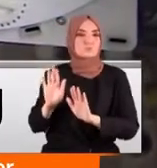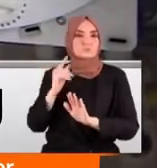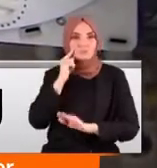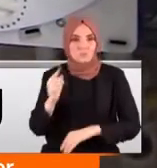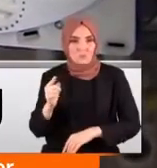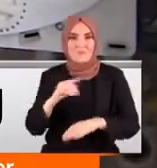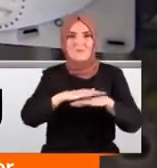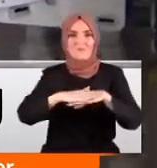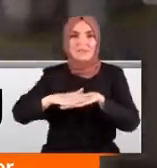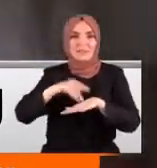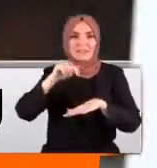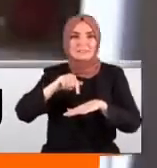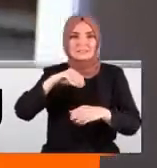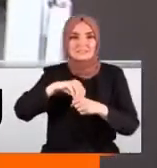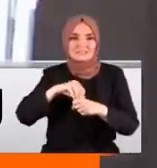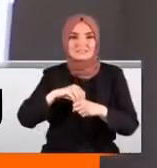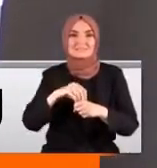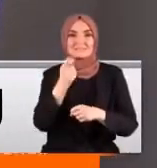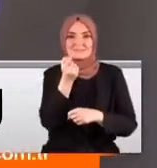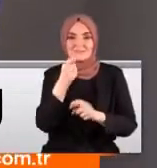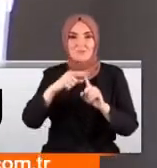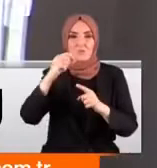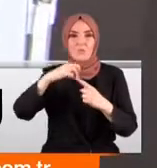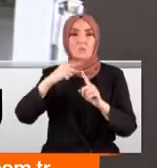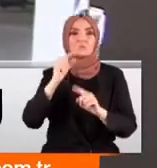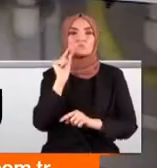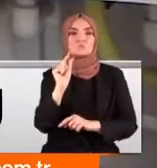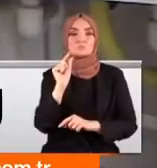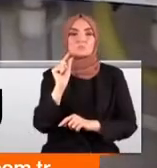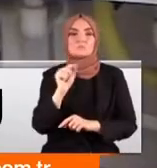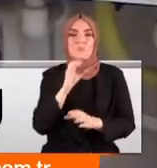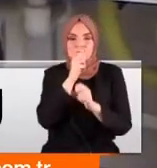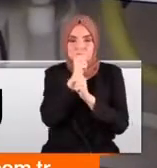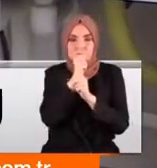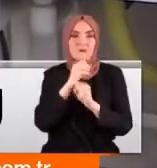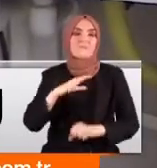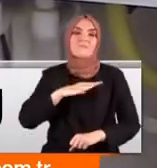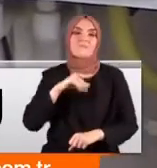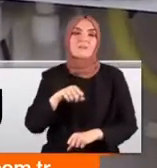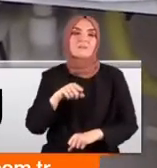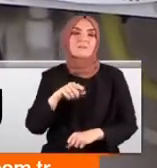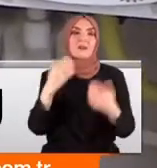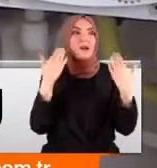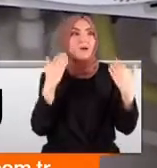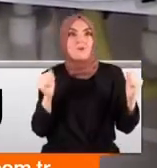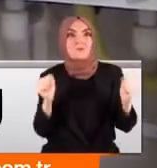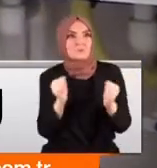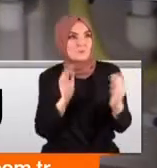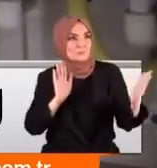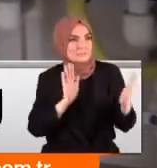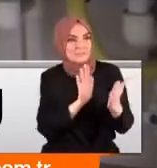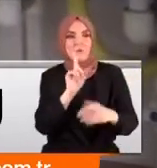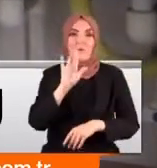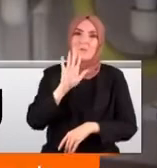filtrelerin tıkanması demek peteklerin kış boyunca doğru düzgün ısınmaması demek olacak. Havalar soğumadan 15-20 gün önce bakımlarını yaptırmamız gerekiyor